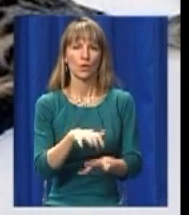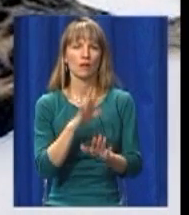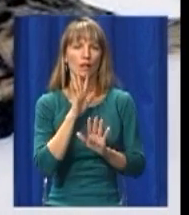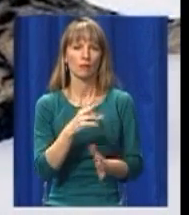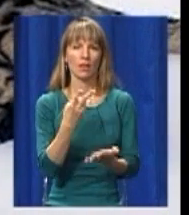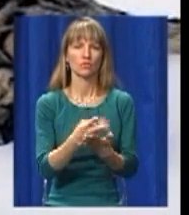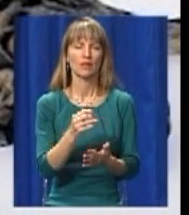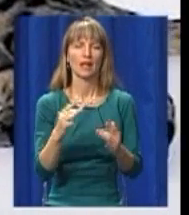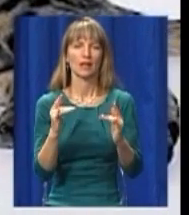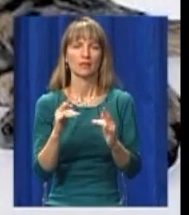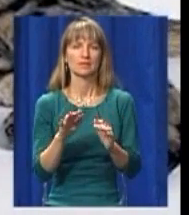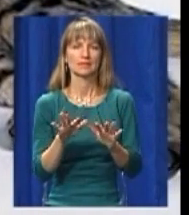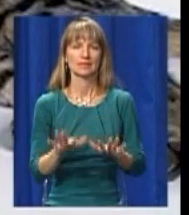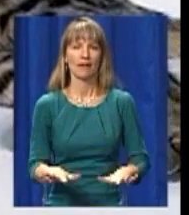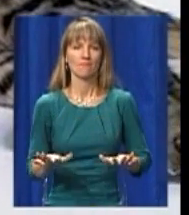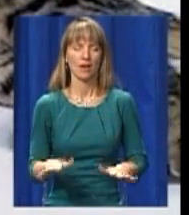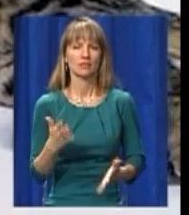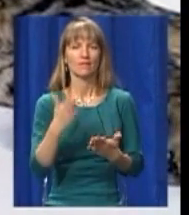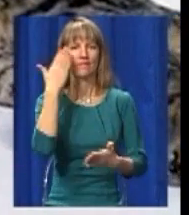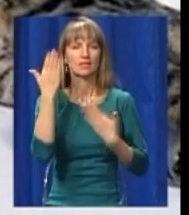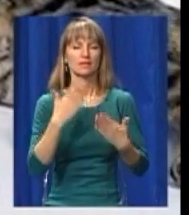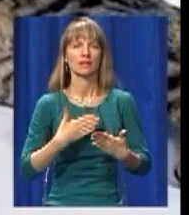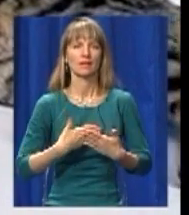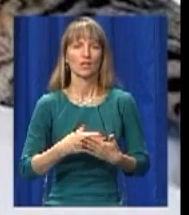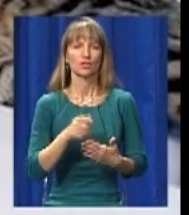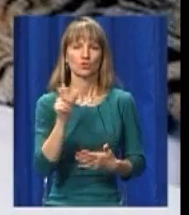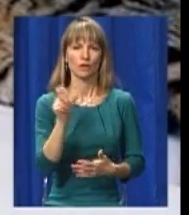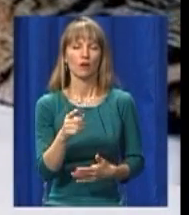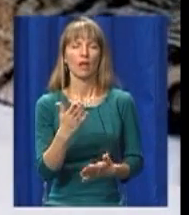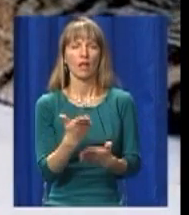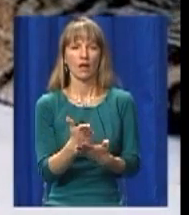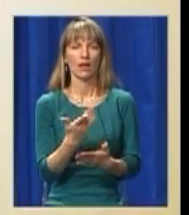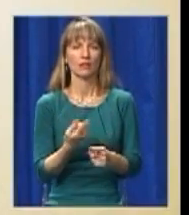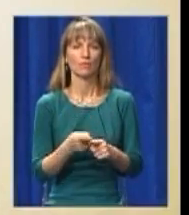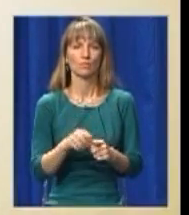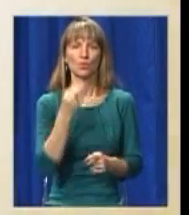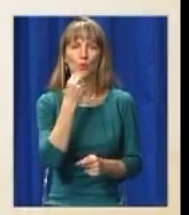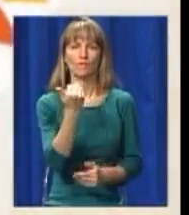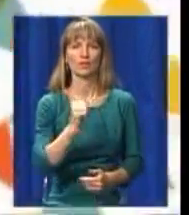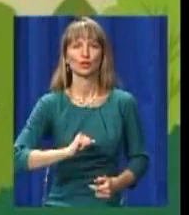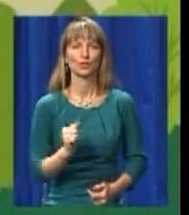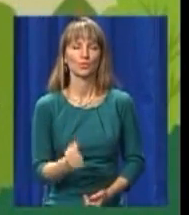на дивані, тому якщо ви активний і веселий чоловік, цей кіт стане кращим вашим другом.